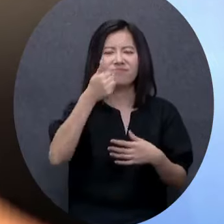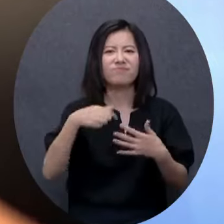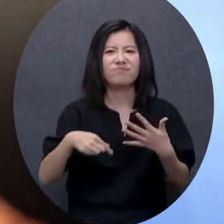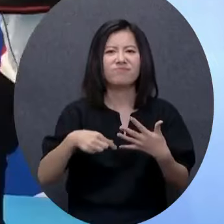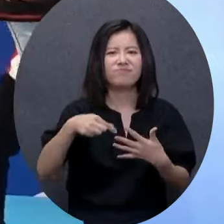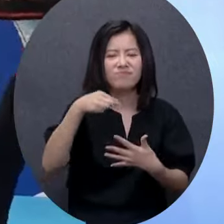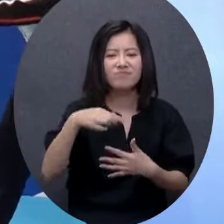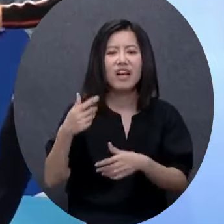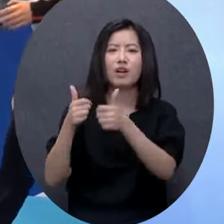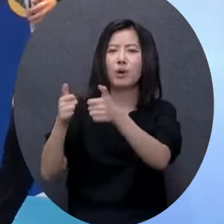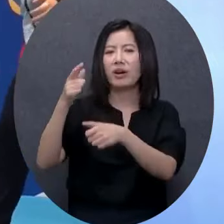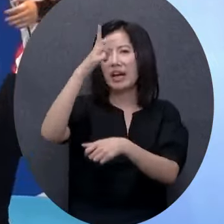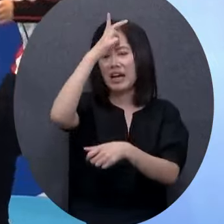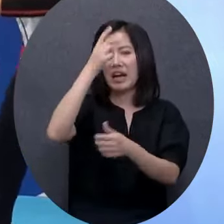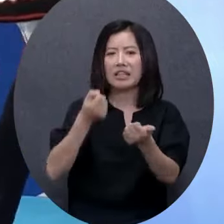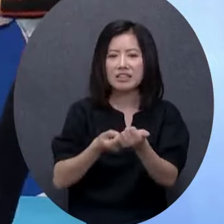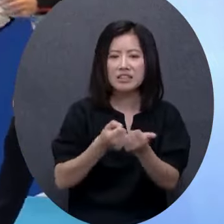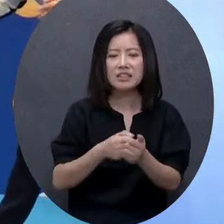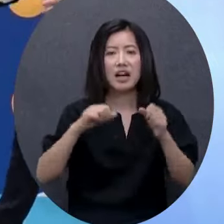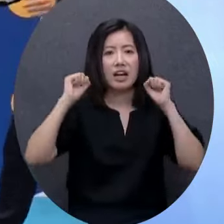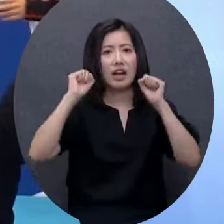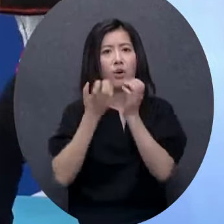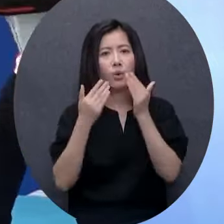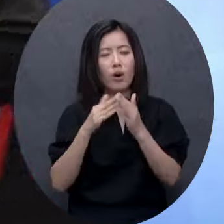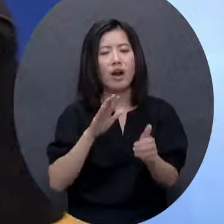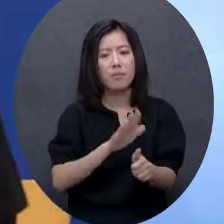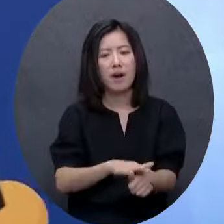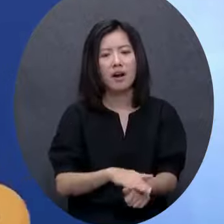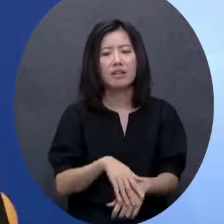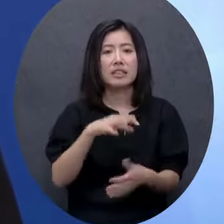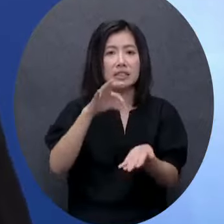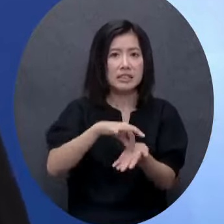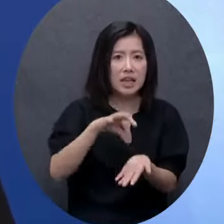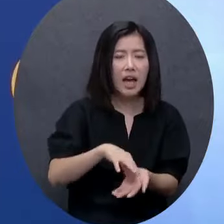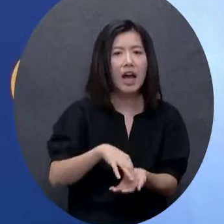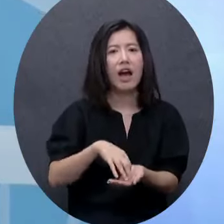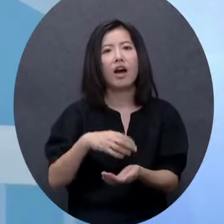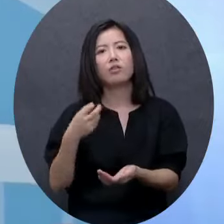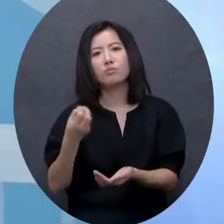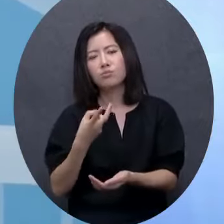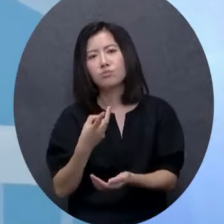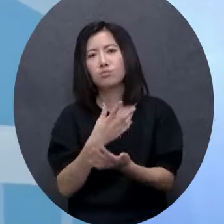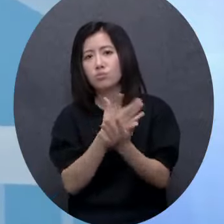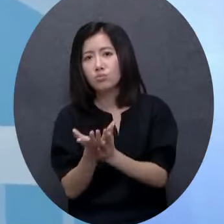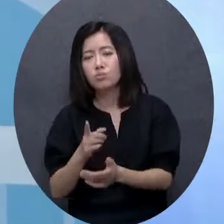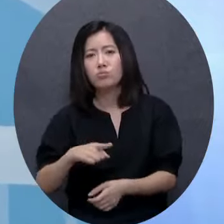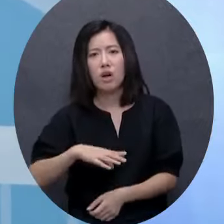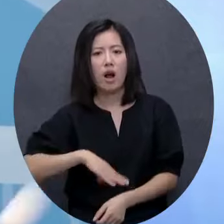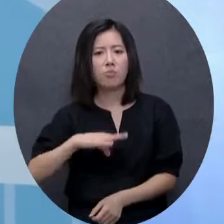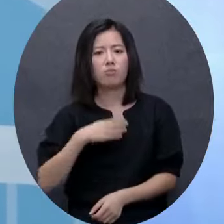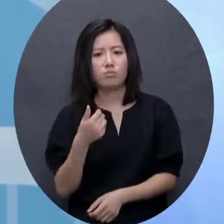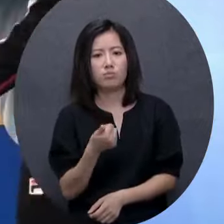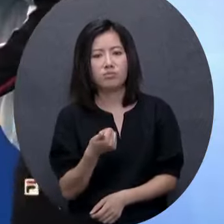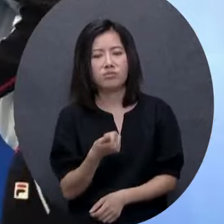謝政府支持啦，第一個體院嘅嗰種幫助啦，場地嘅設施提供啦，我覺得係足夠嘅。咁你話當